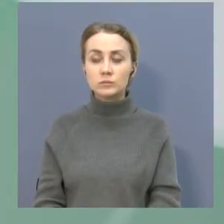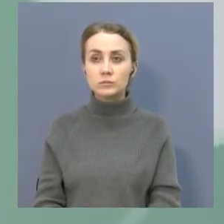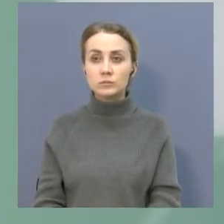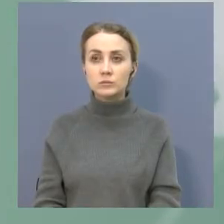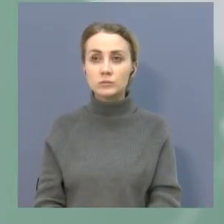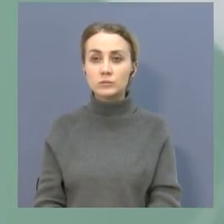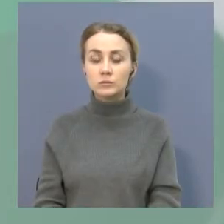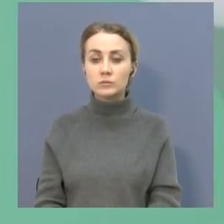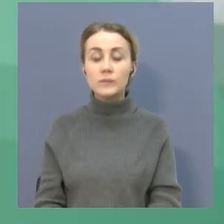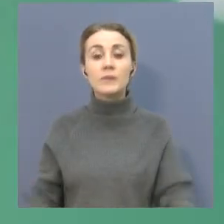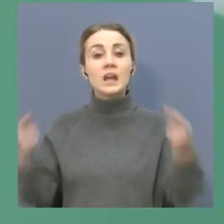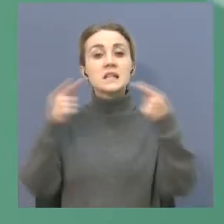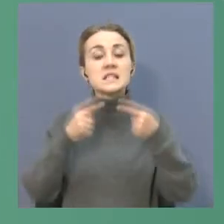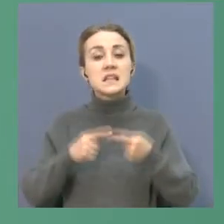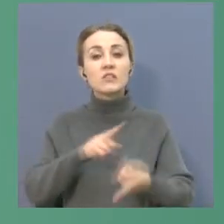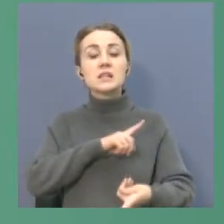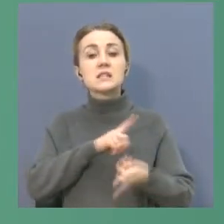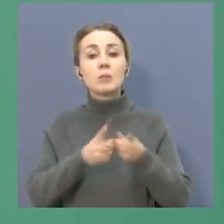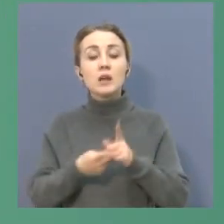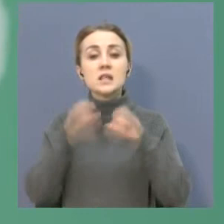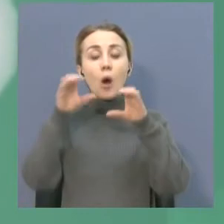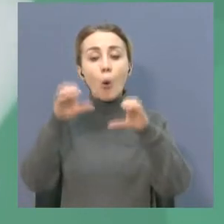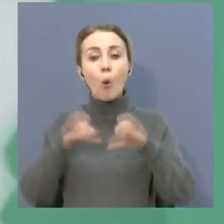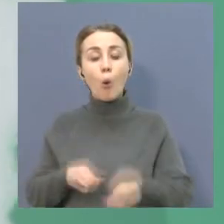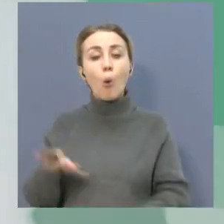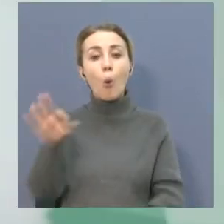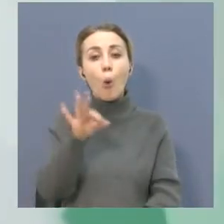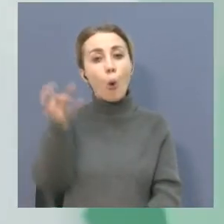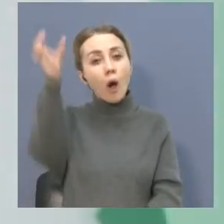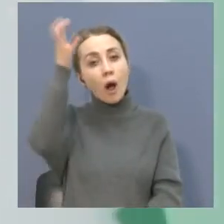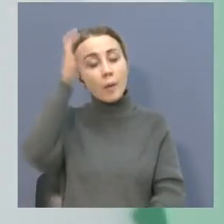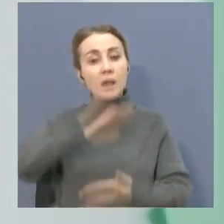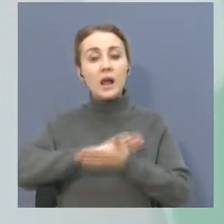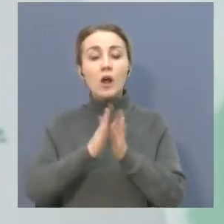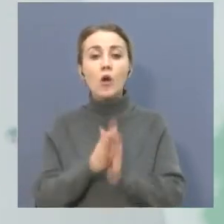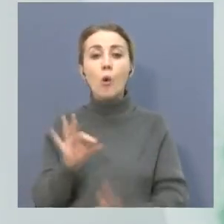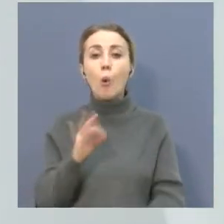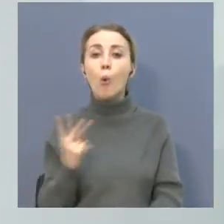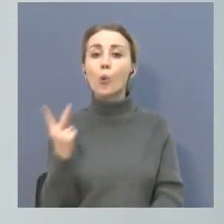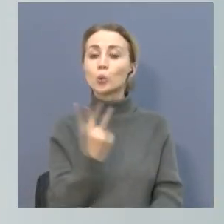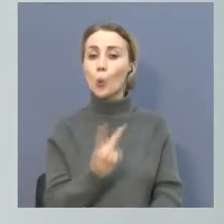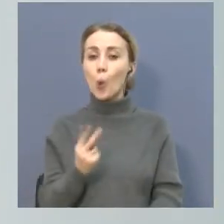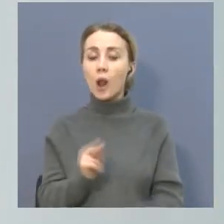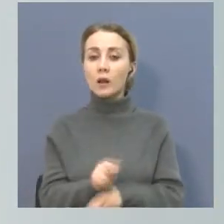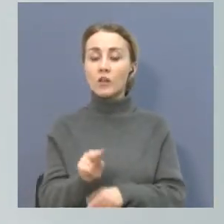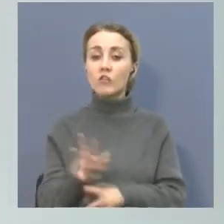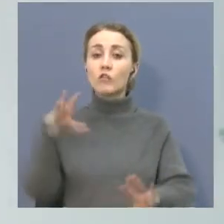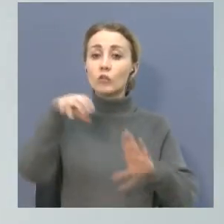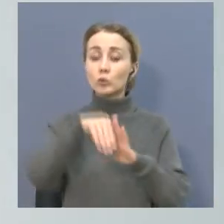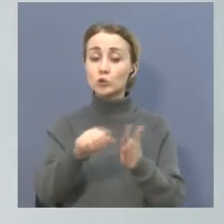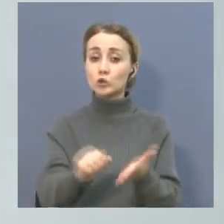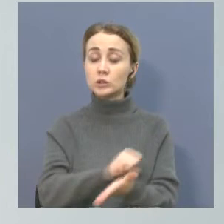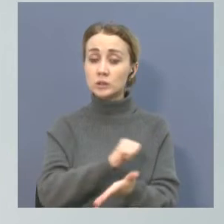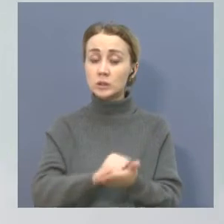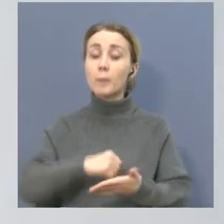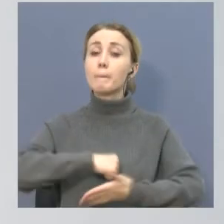Білім туралы заңға енгізілген өзгерістерге сәйкес дуальды оқыту туралы шарт жұмыс өтілін растайтын құжаттар тізбесіне енгізілді. Республика